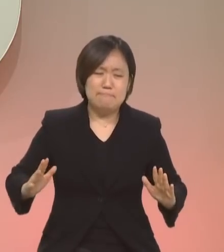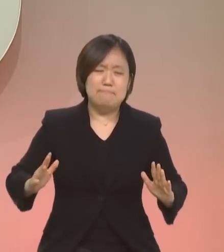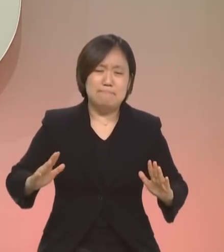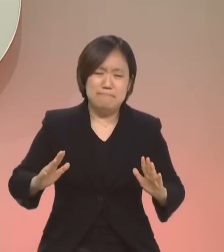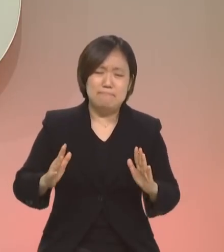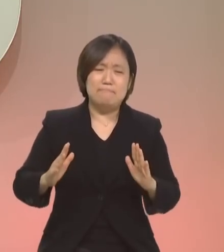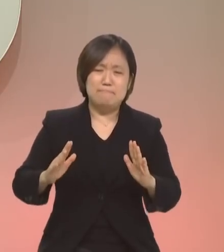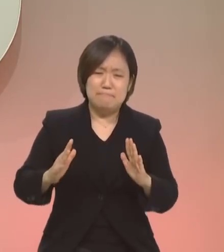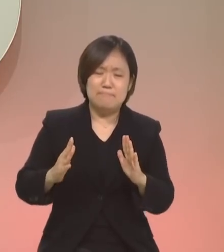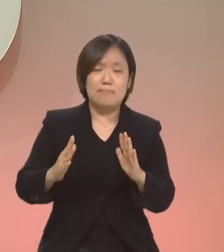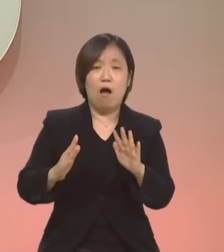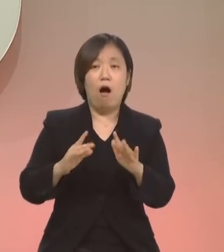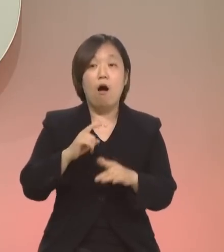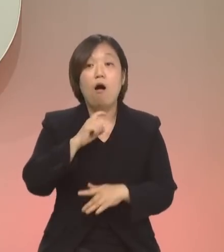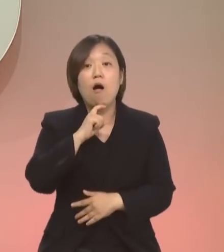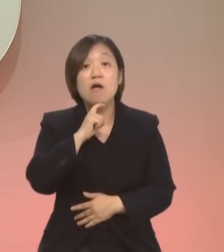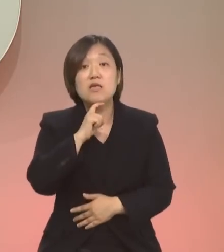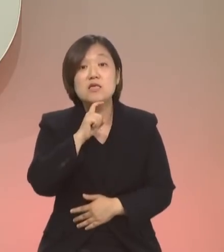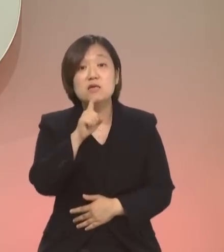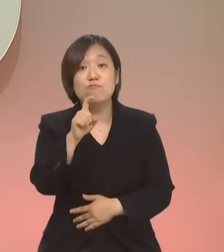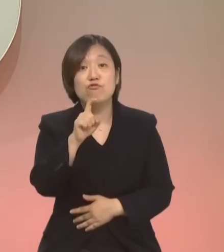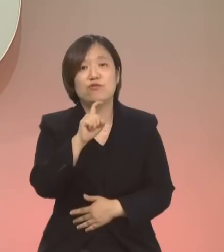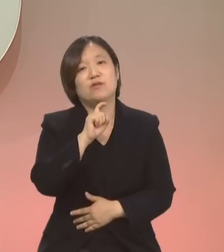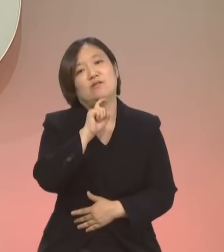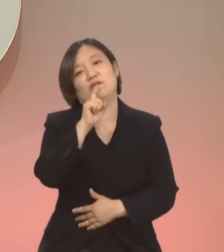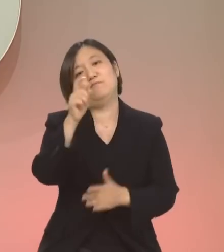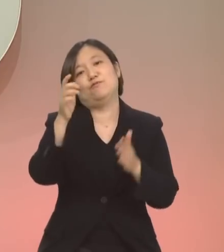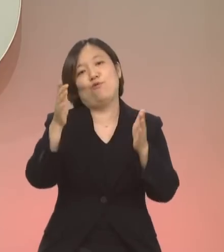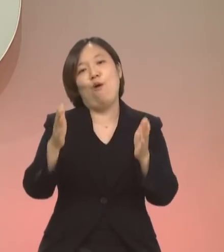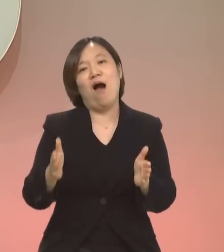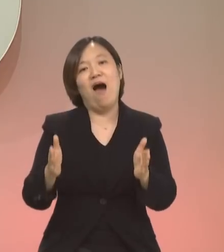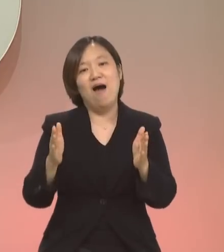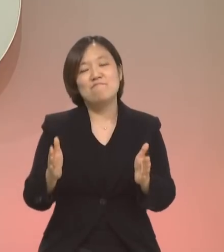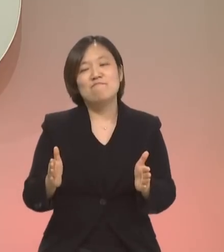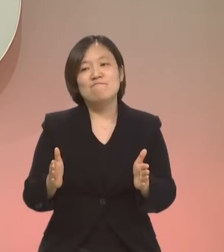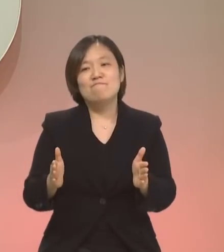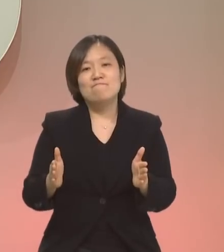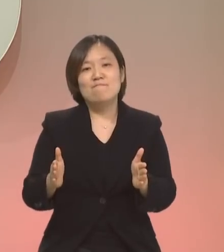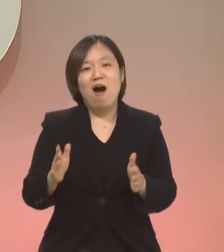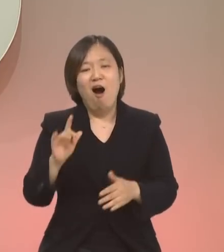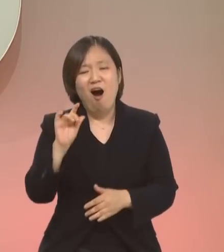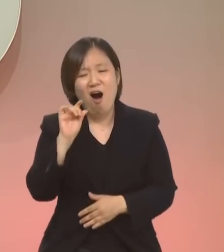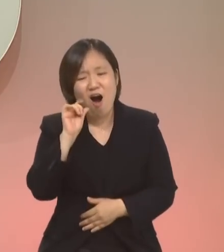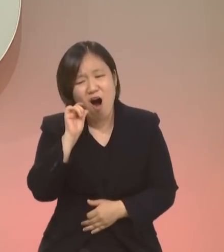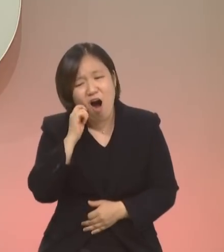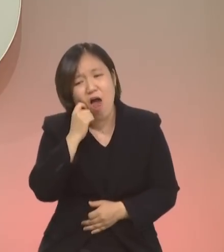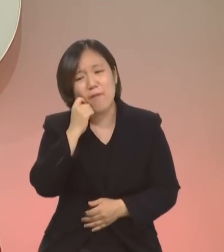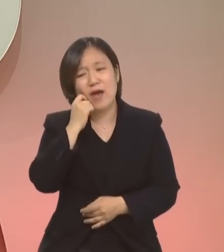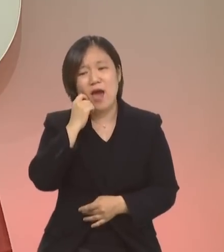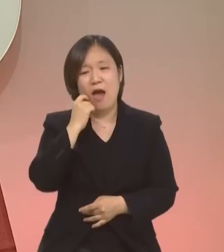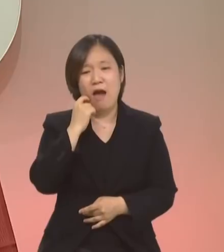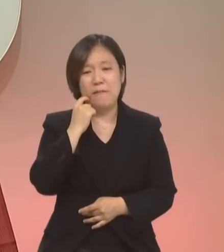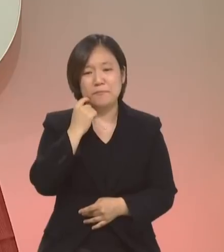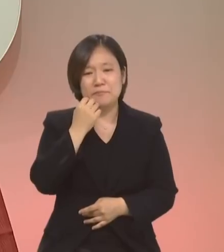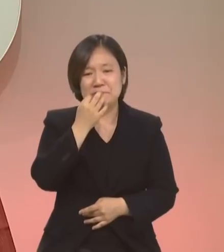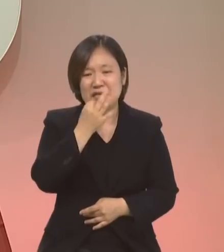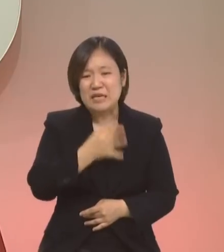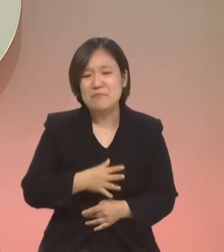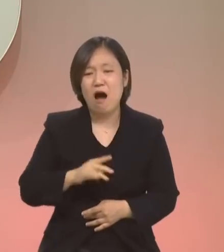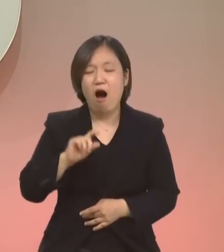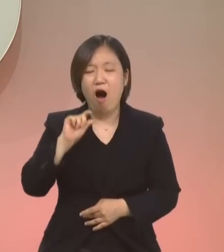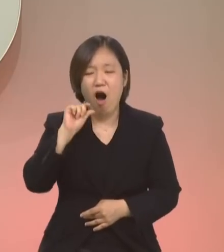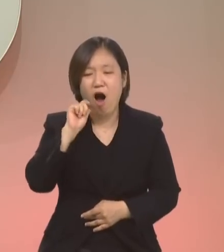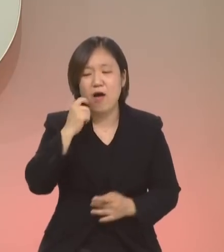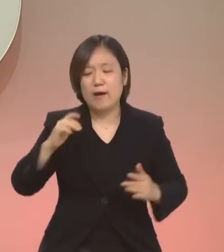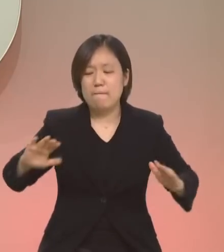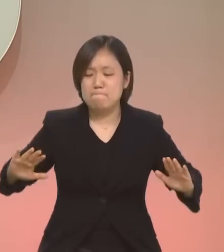체감상 몸으로 느낀 시간이 한 10분은 걸린 거 같더래 10분 동안 그 젖 먹던 그 힘까지 다